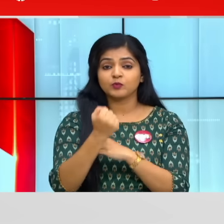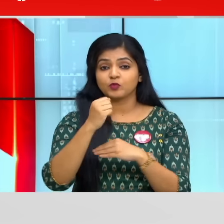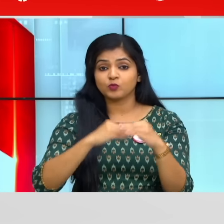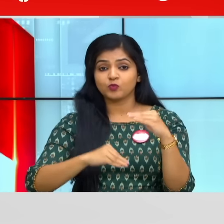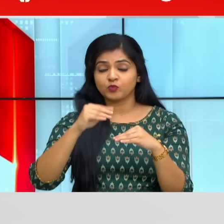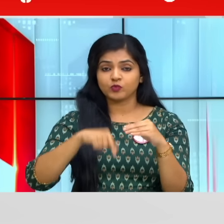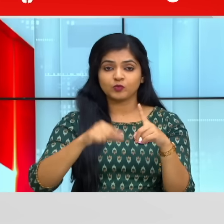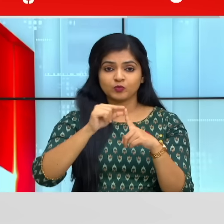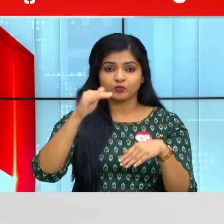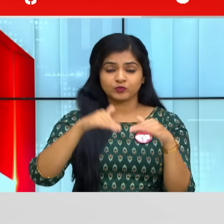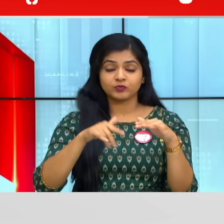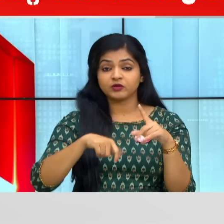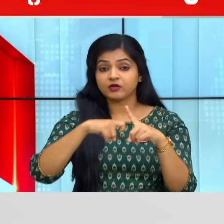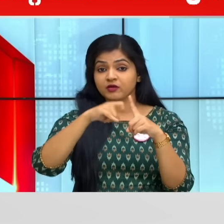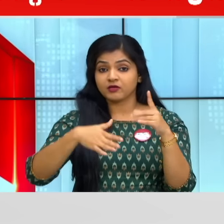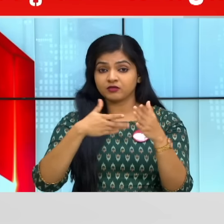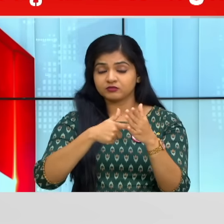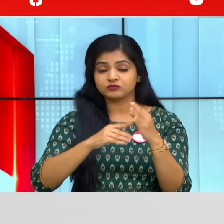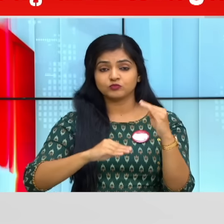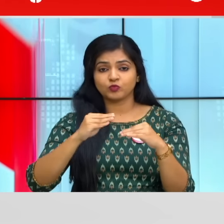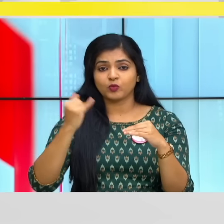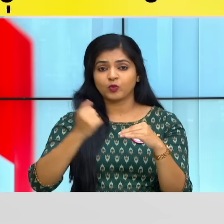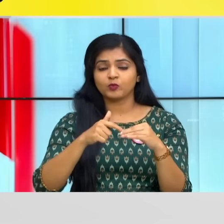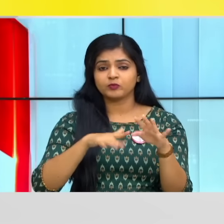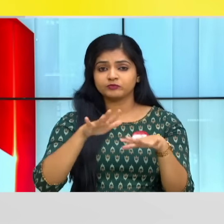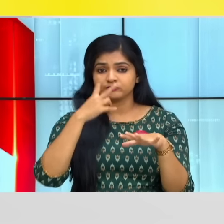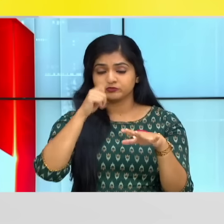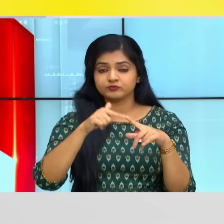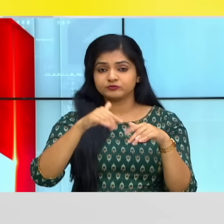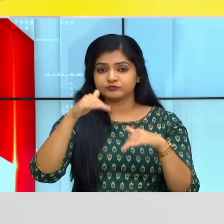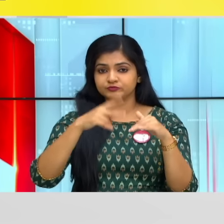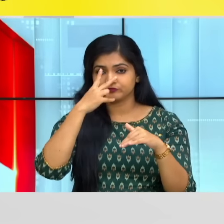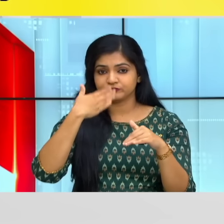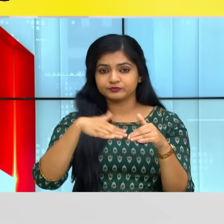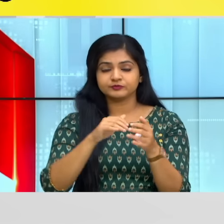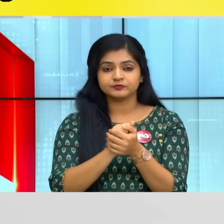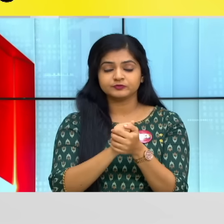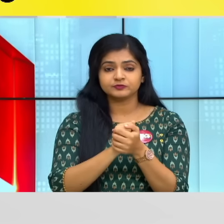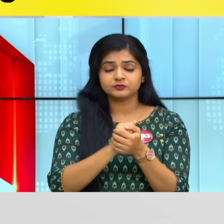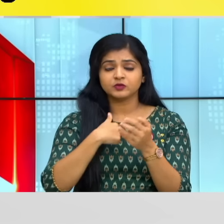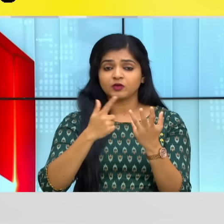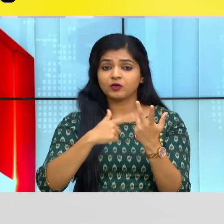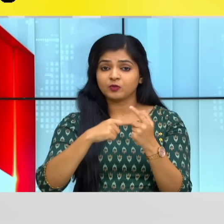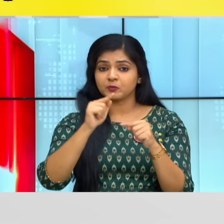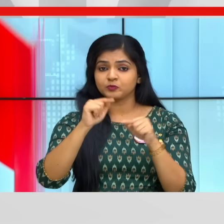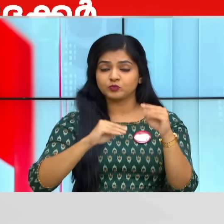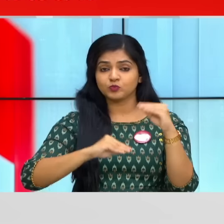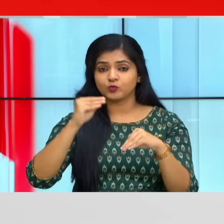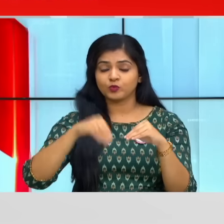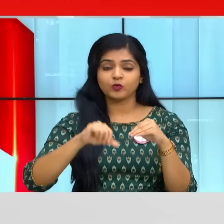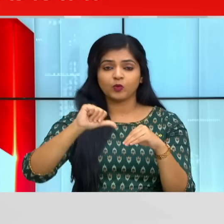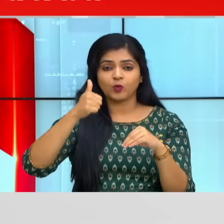സംവിധാനം കേരളത്തിൽ വരുന്നു എന്നുള്ള കൃത്യമായ സൂചന ഈ തെരഞ്ഞെടുപ്പിലുണ്ടാവും. അല്ല, ഞങ്ങൾ നല്ല സംഖ്യയിൽ ഇത്തവണ ജയിക്കും. ഞങ്ങൾ